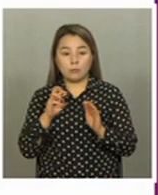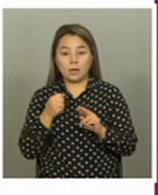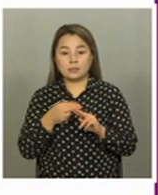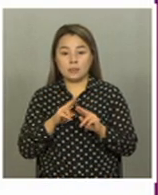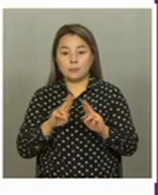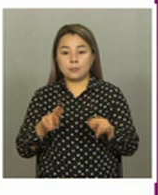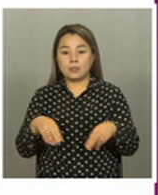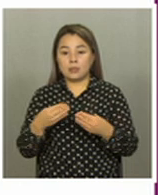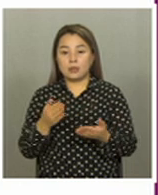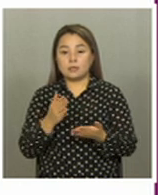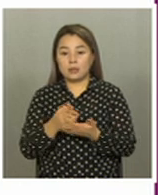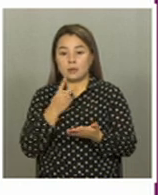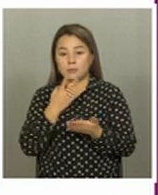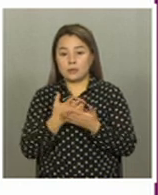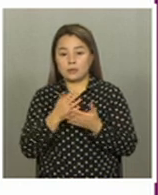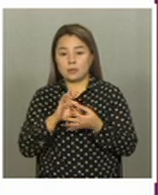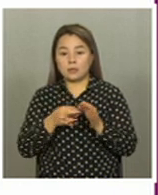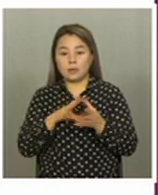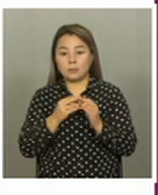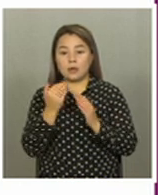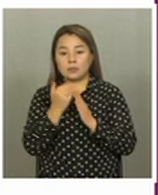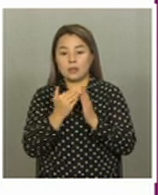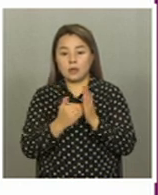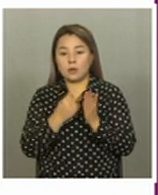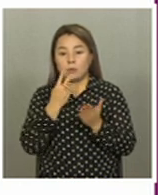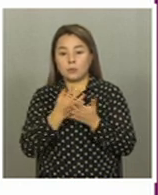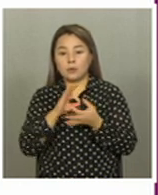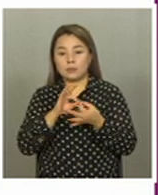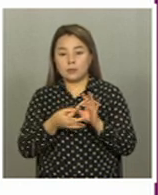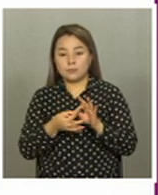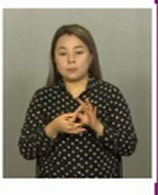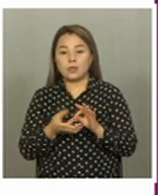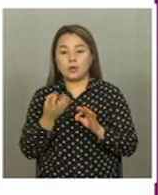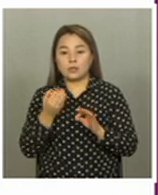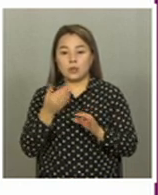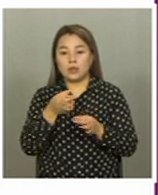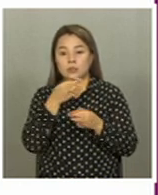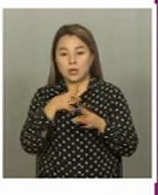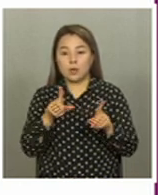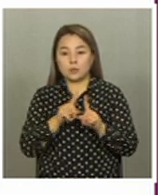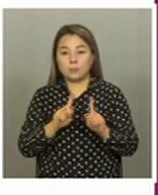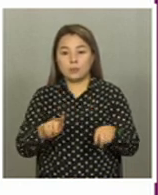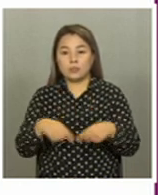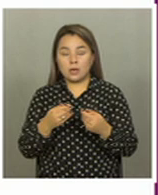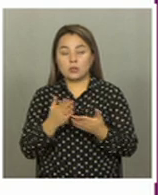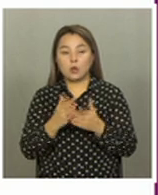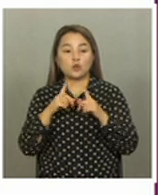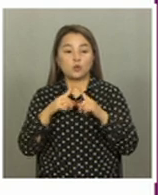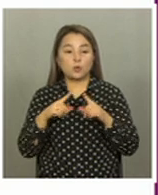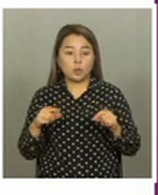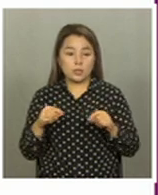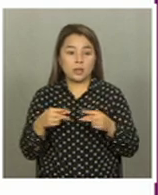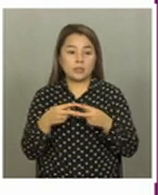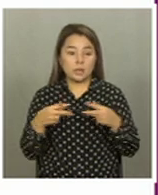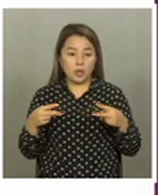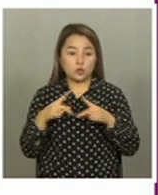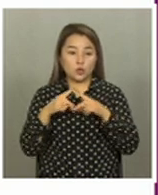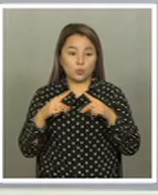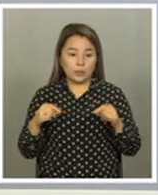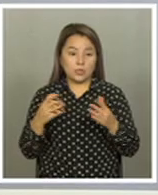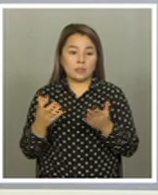қатысты көрсетілген тәртіпте орналасатын және кез келген берілген үшбұрышқа тең үшбұрыш